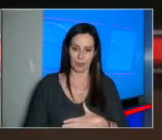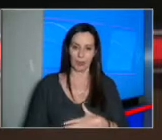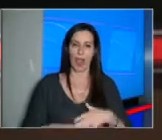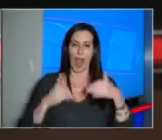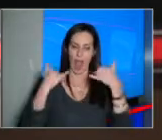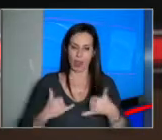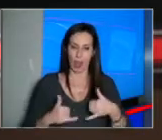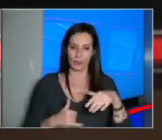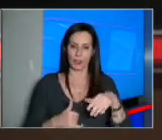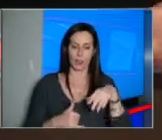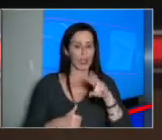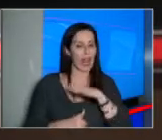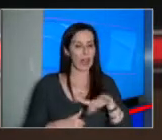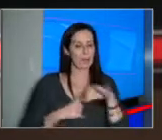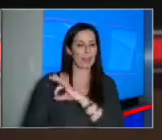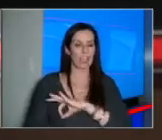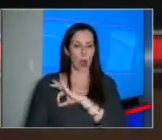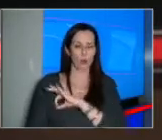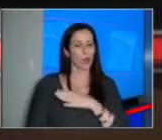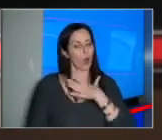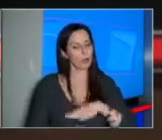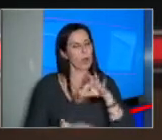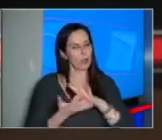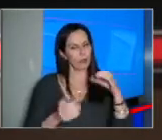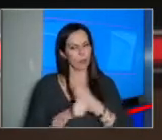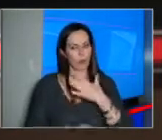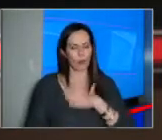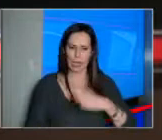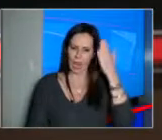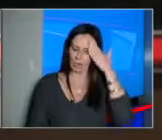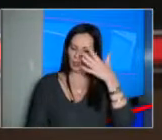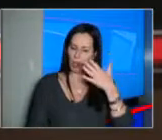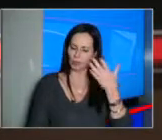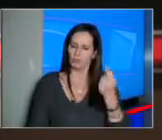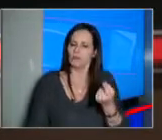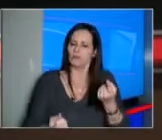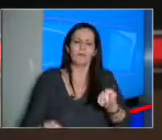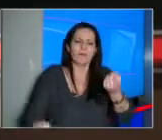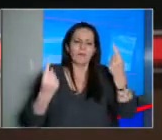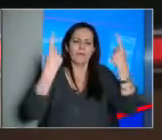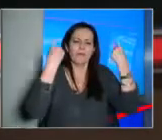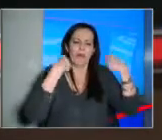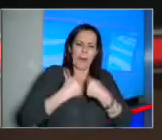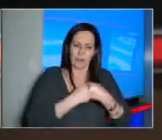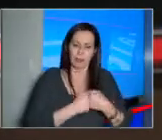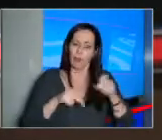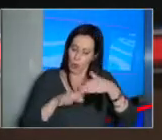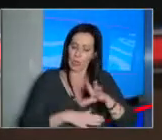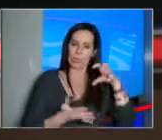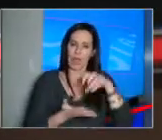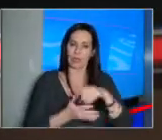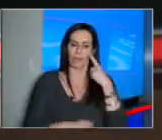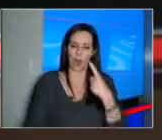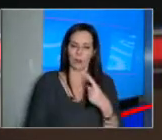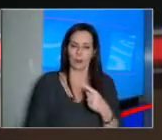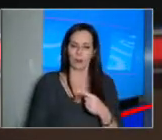עכשיו יש ילדים בתיכון שרוצים לכתוב עבודה ורוצים להכיר את השורשים שלהם, רוצים להכיר מאבקים, יכולו להיכנס לאתר הזה